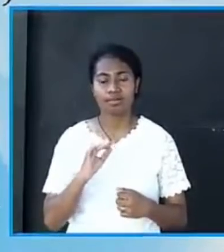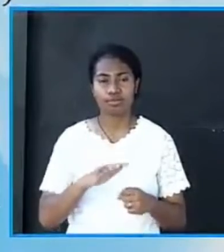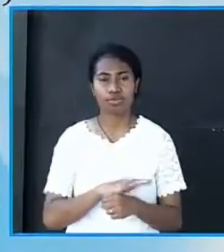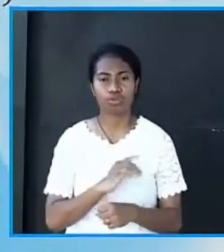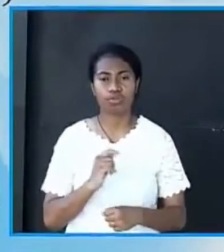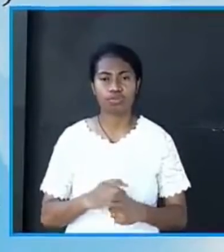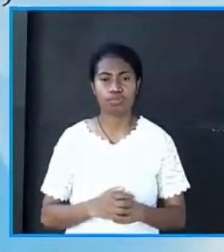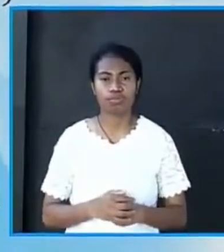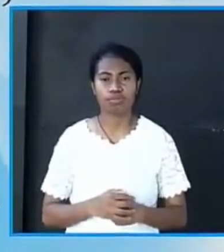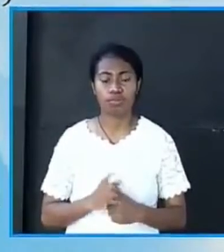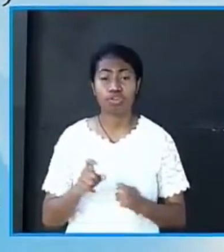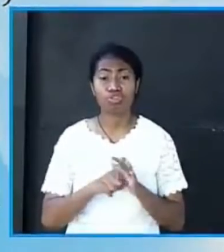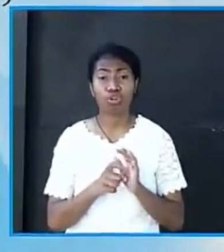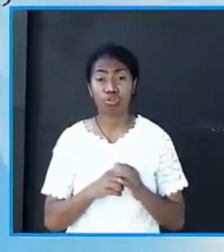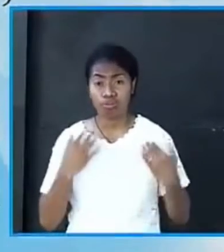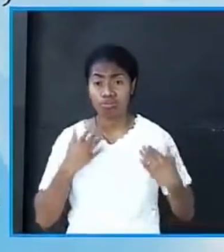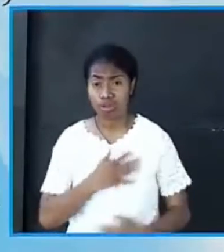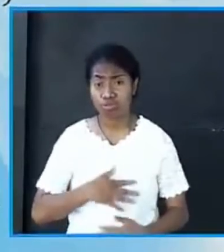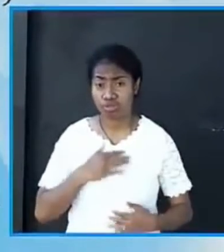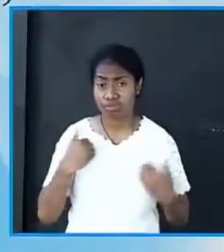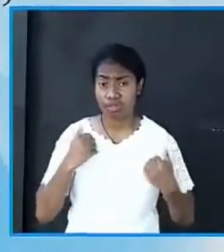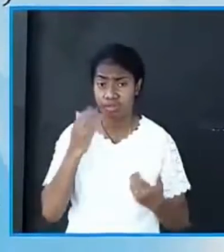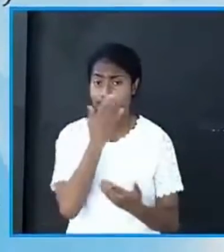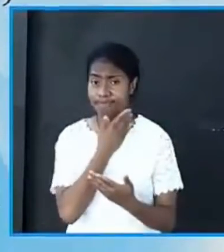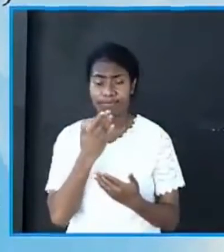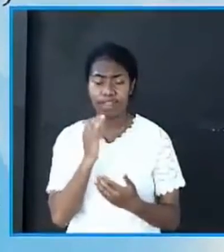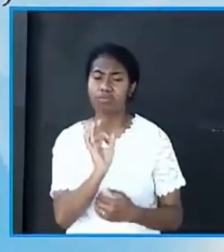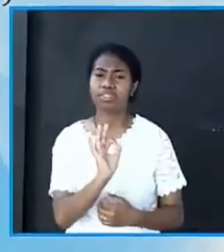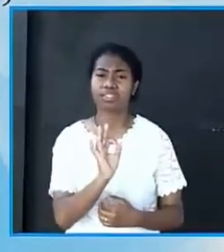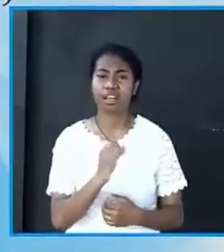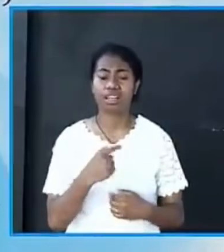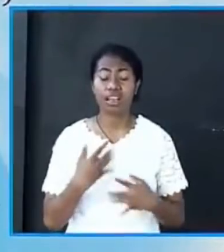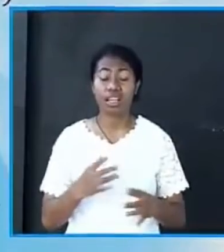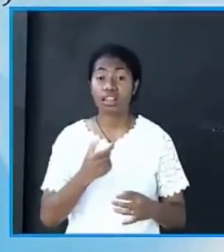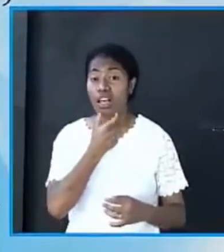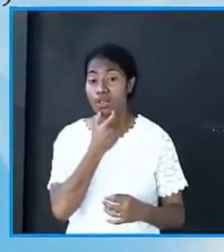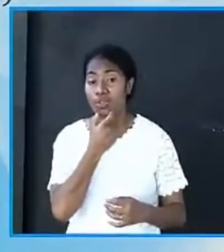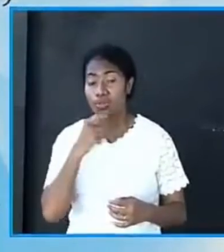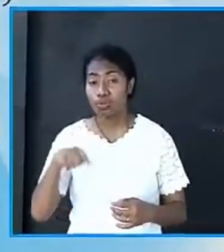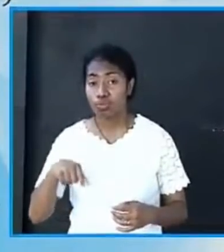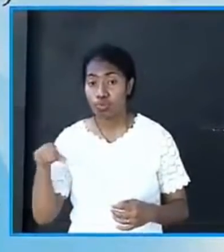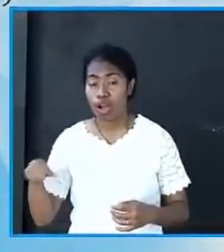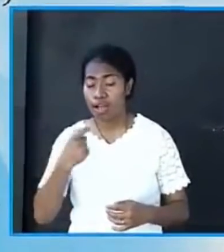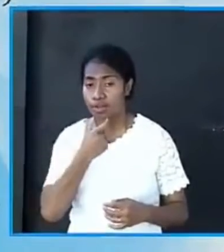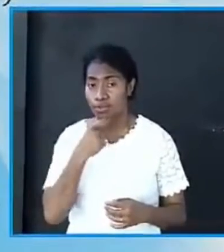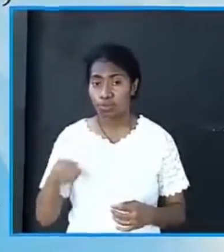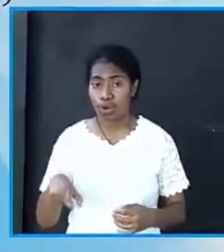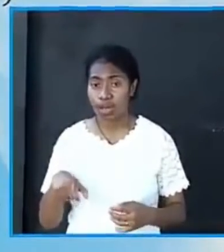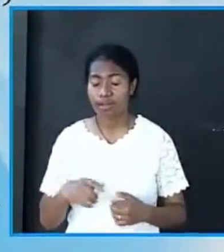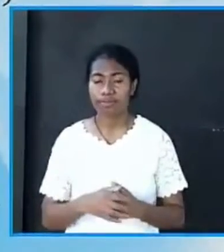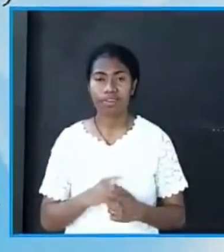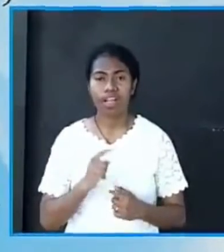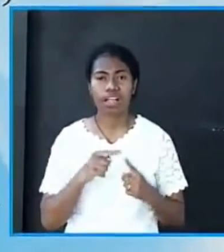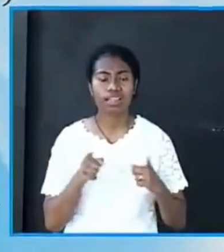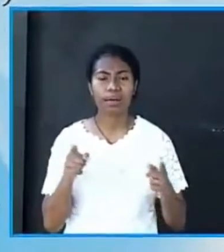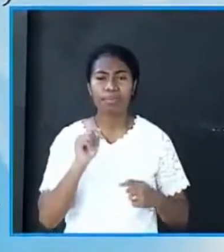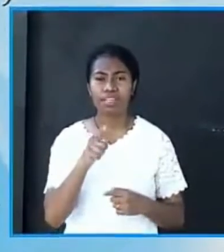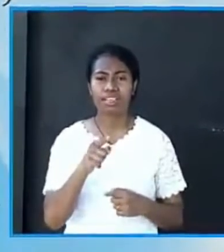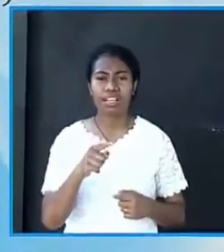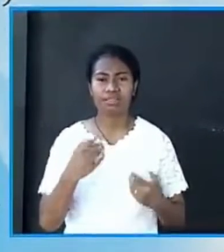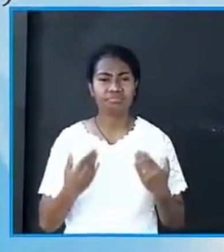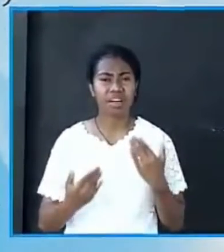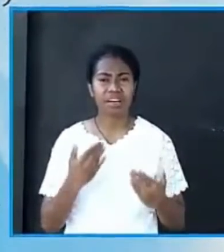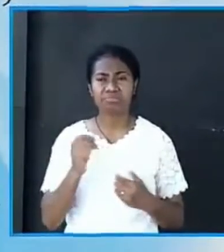pakai bedak hanya kita saja dan ketika dia menjadi tua dia bukan saja harus mengaku tua tapi dia